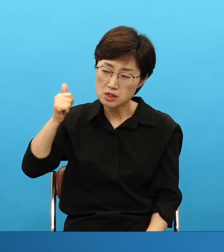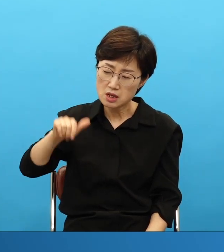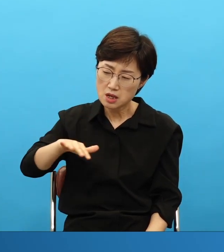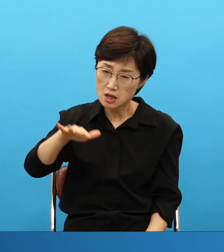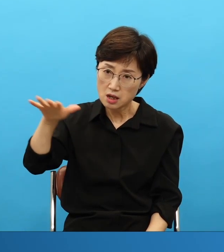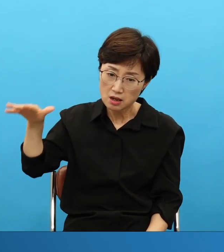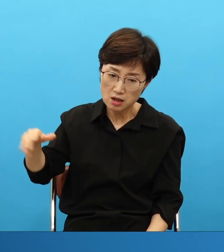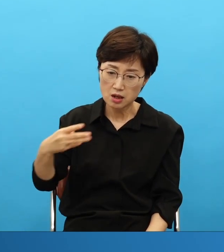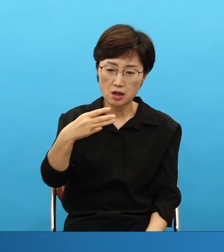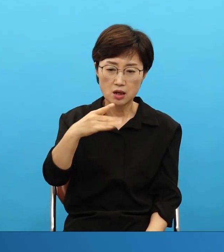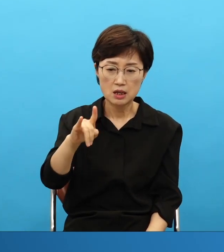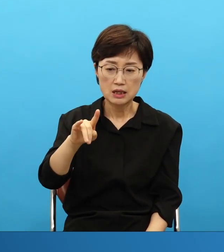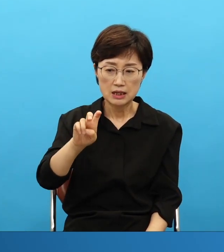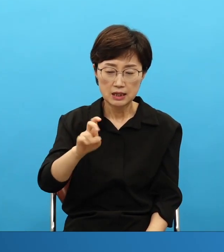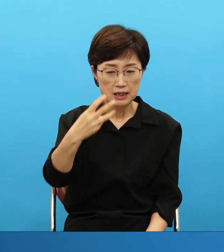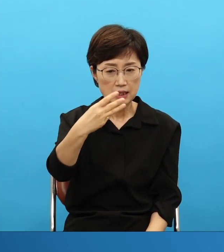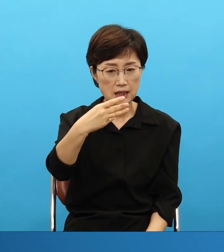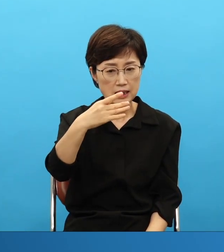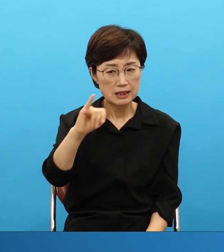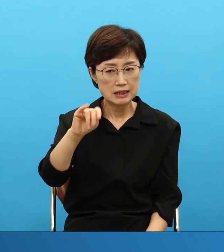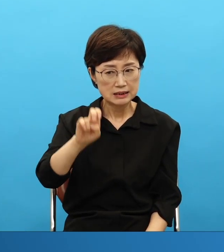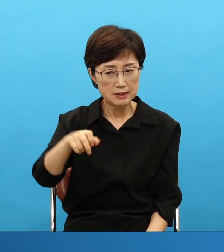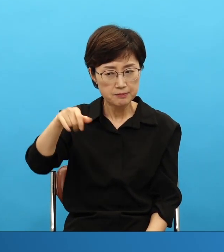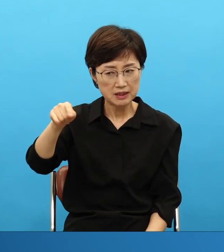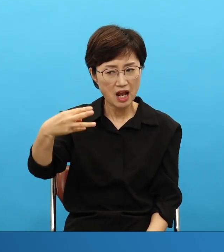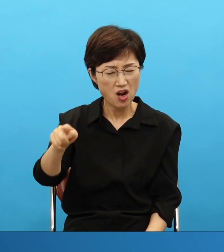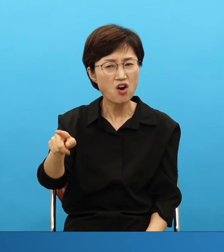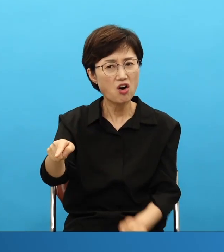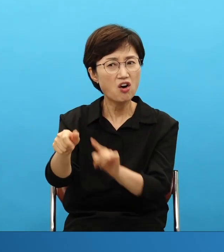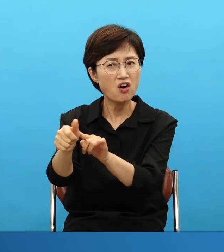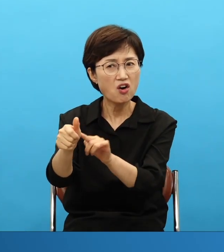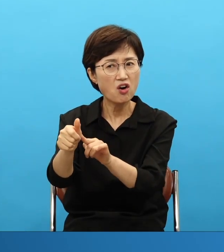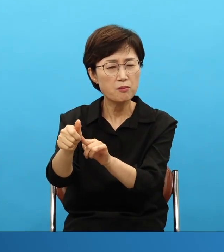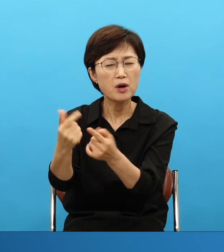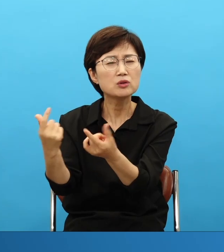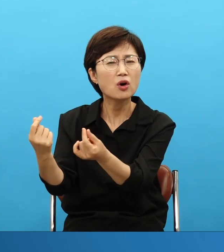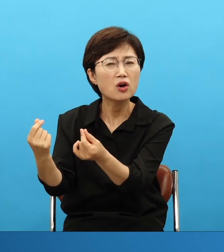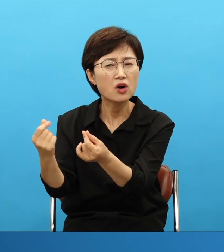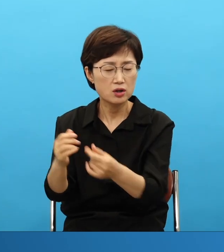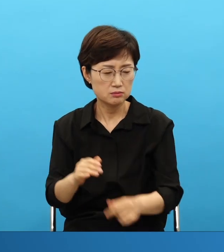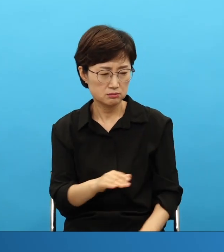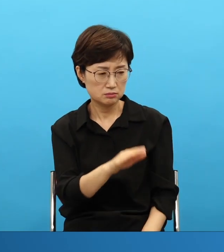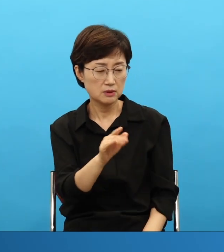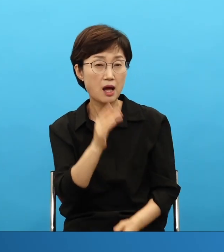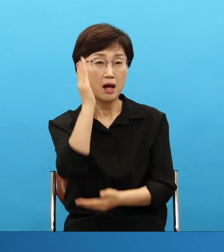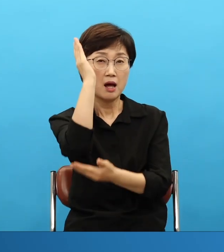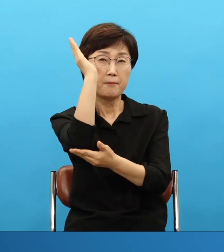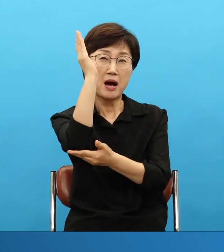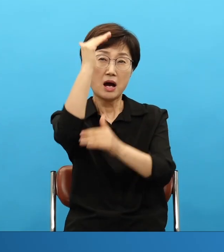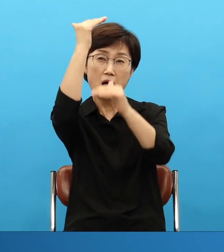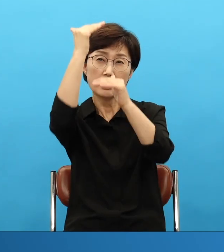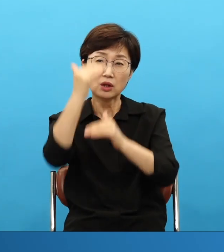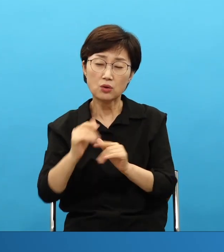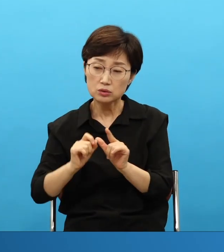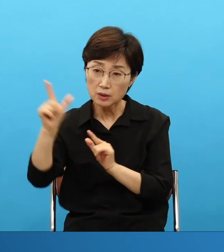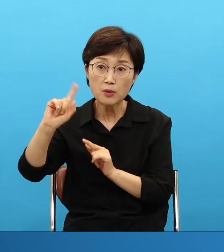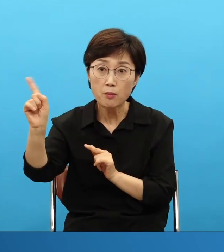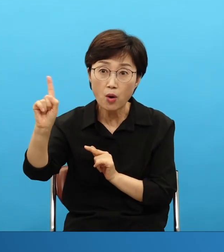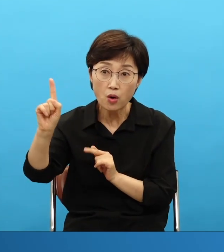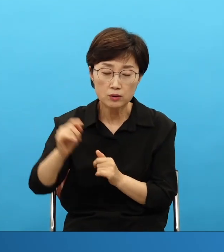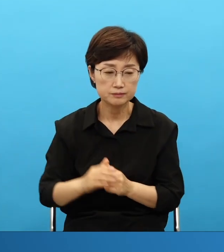모르겠습니다만은 제가 느끼는 그래요 많은 목사님들이 지금요 어떤 메시지라고 있나 면은